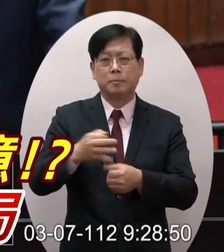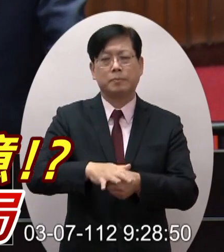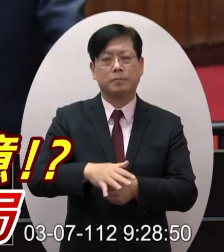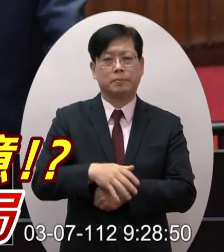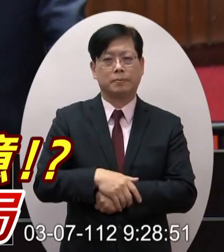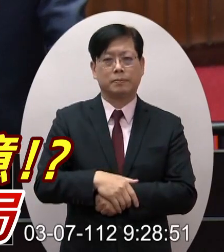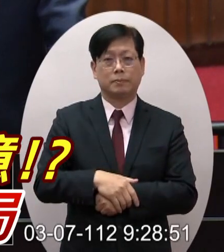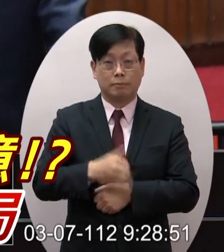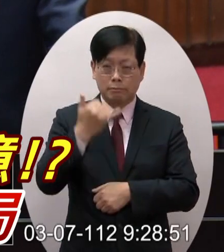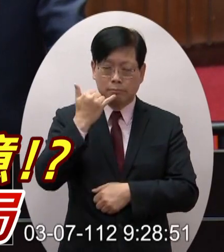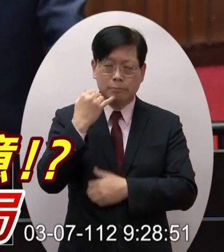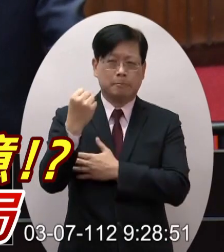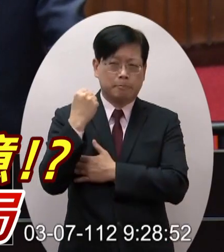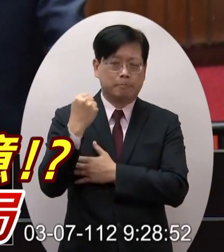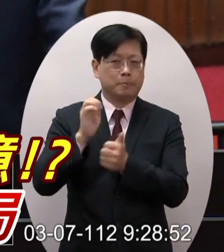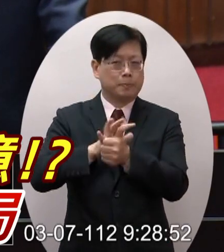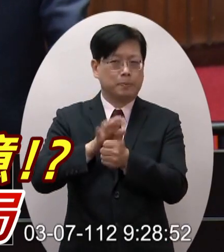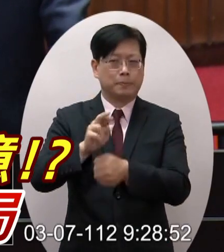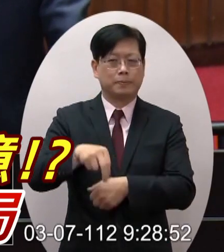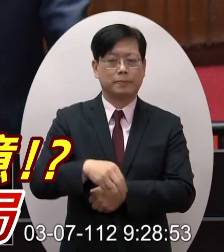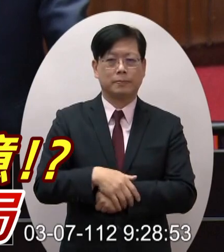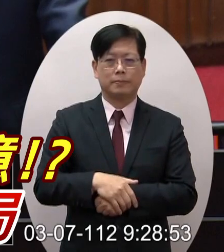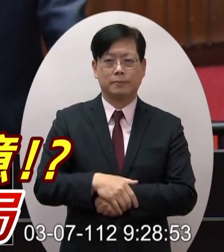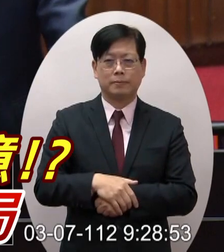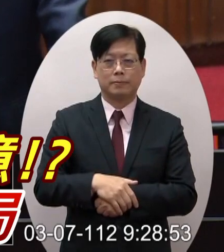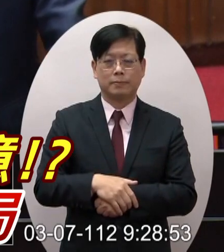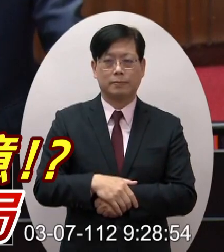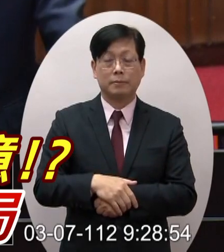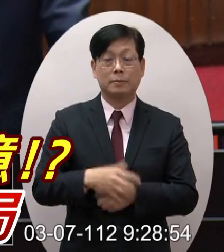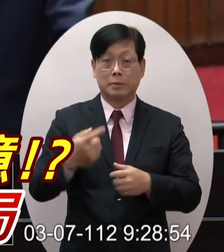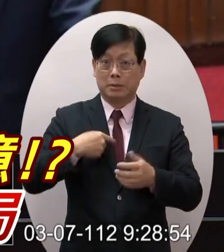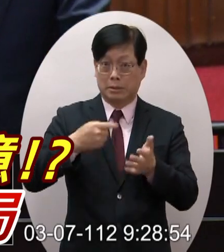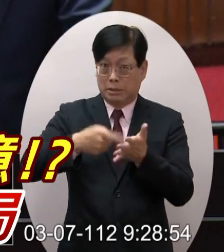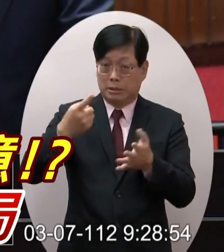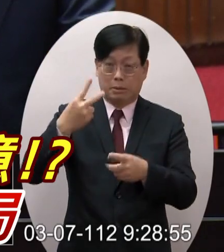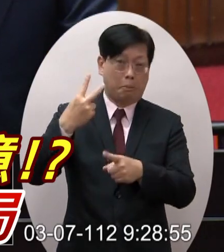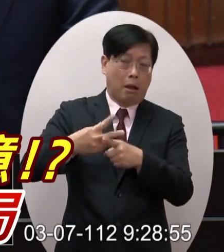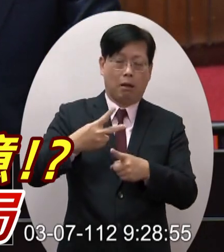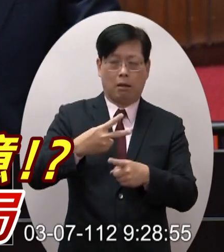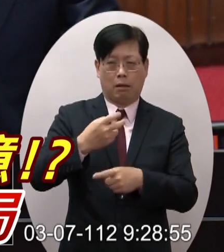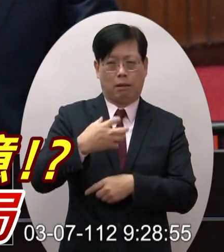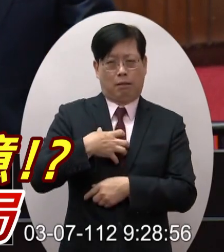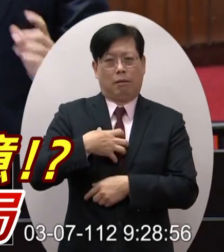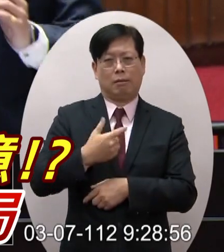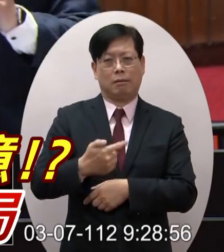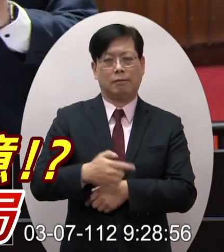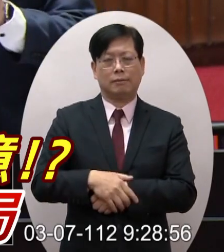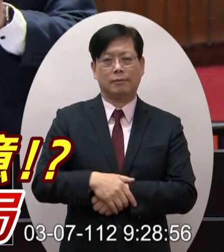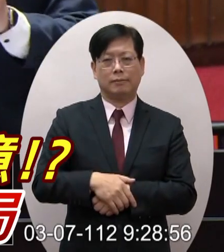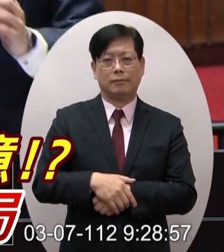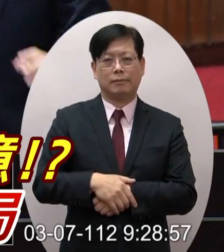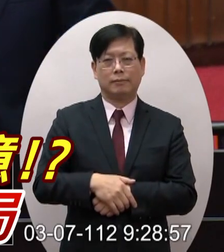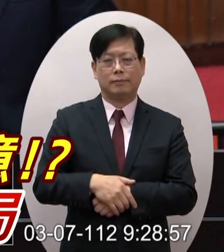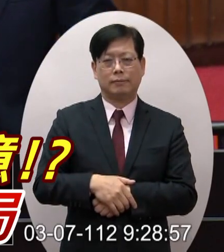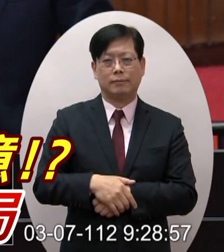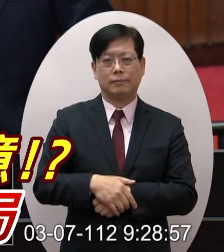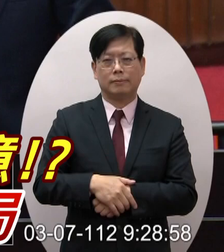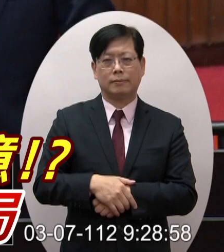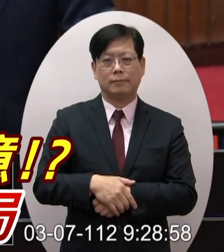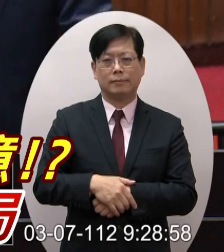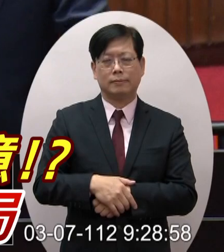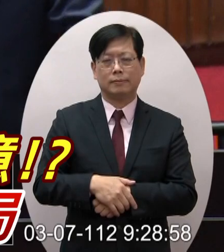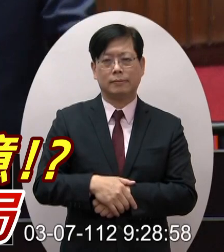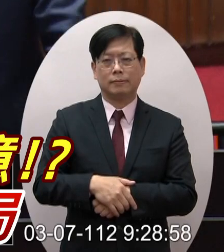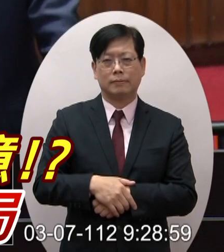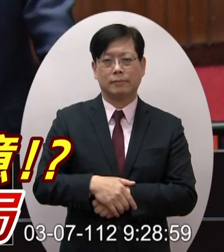央 额度来去尽量来去协助 中央补助地方做 增加两倍太多了， 行之有年的办法。这个办法当中呢，我们是以